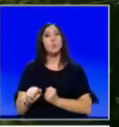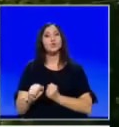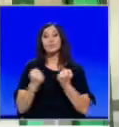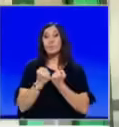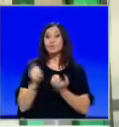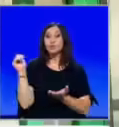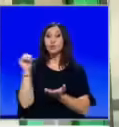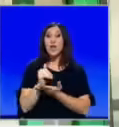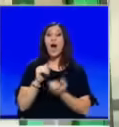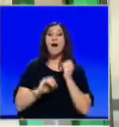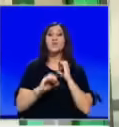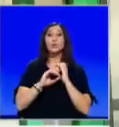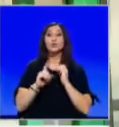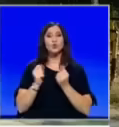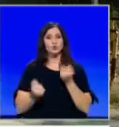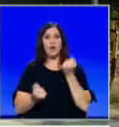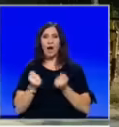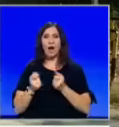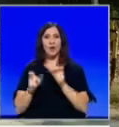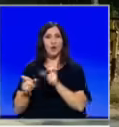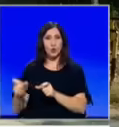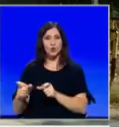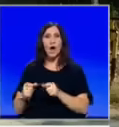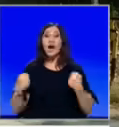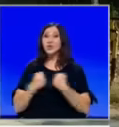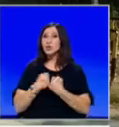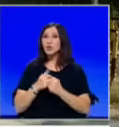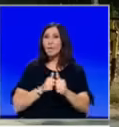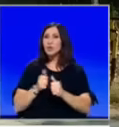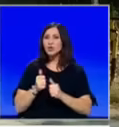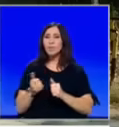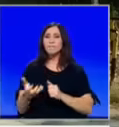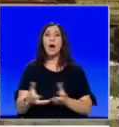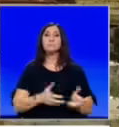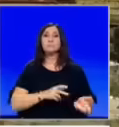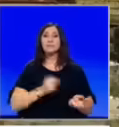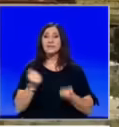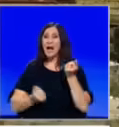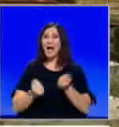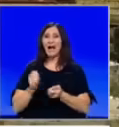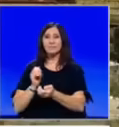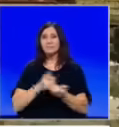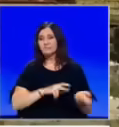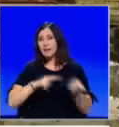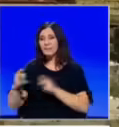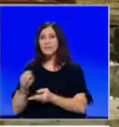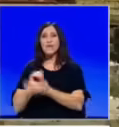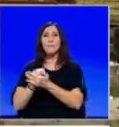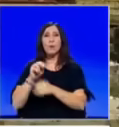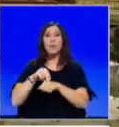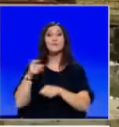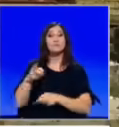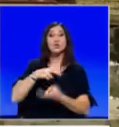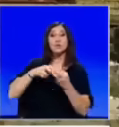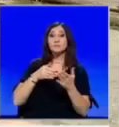място дошли автобуси, които извозили пътниците, а аварираната машина била изтеглена в депото в Пловдив, където ще се търсят причините,